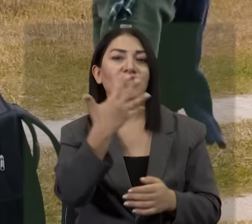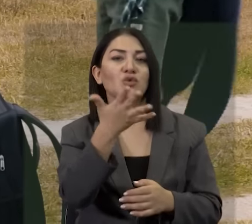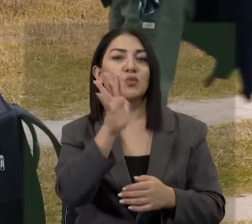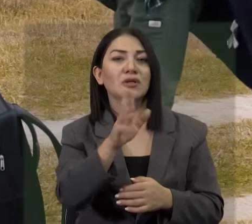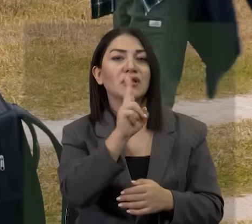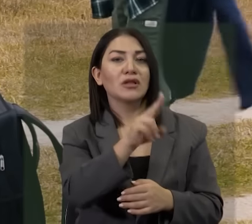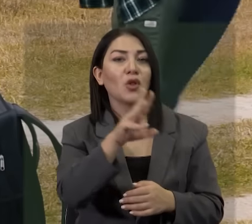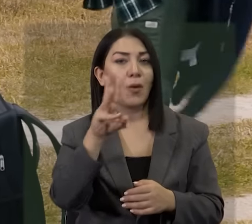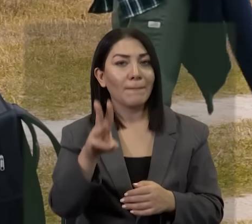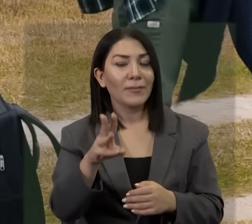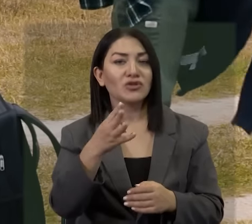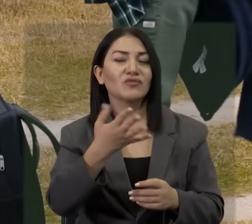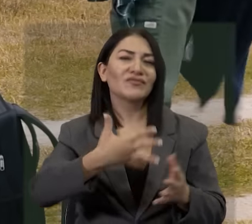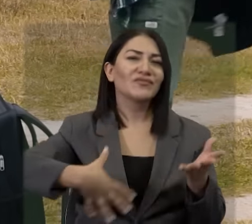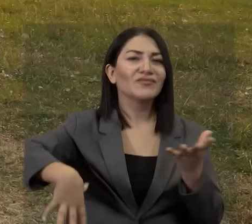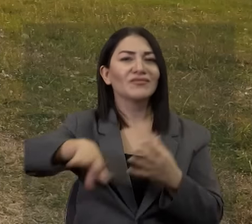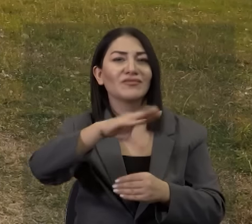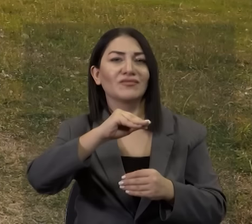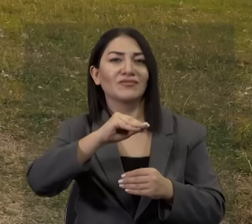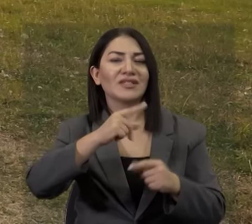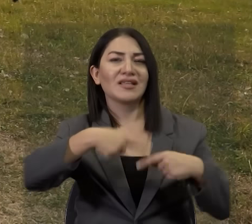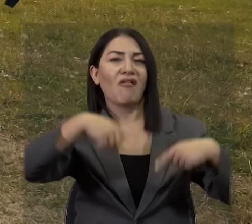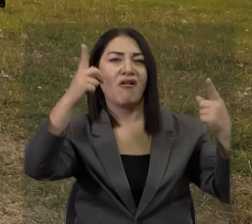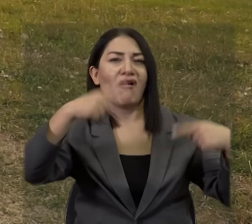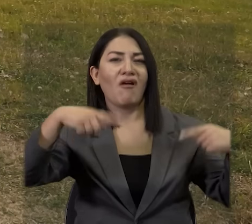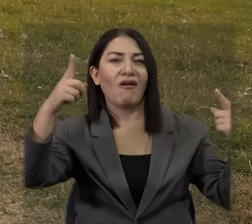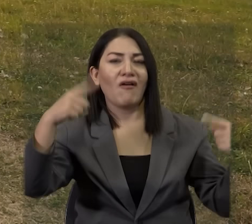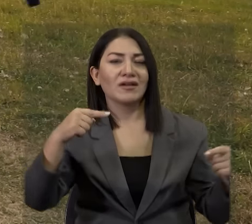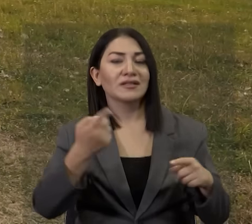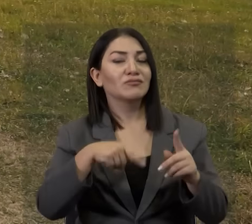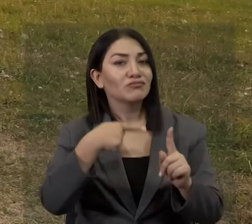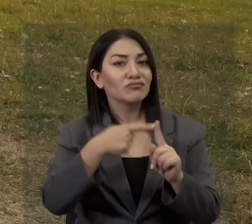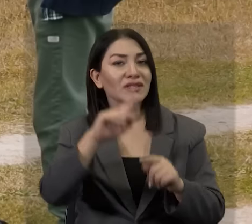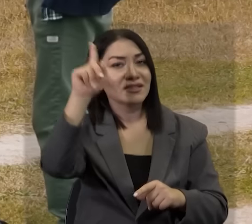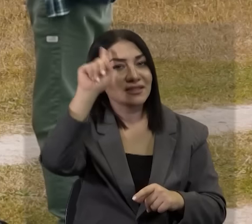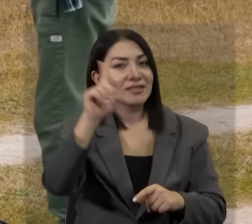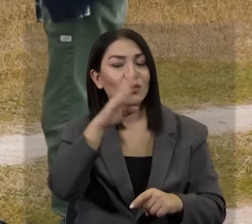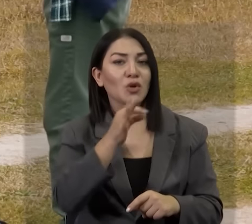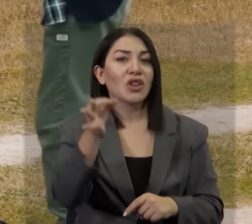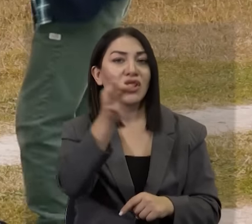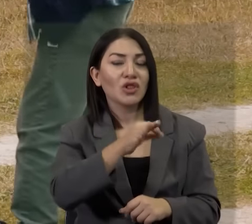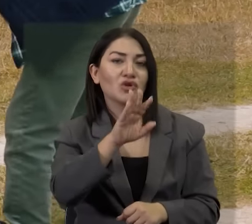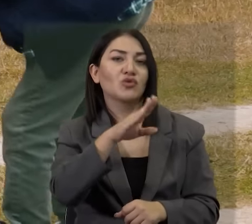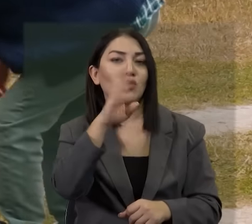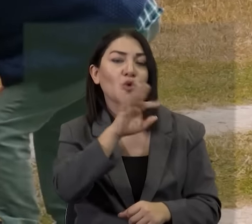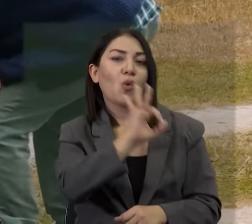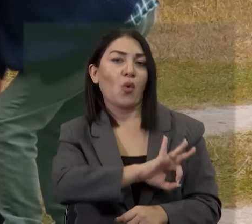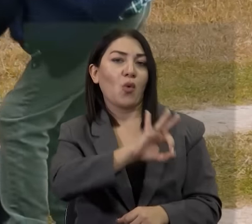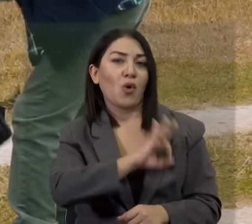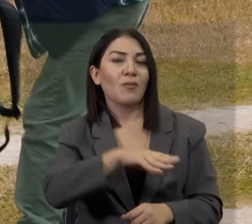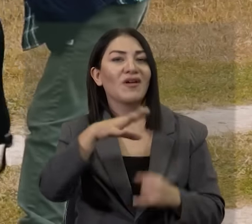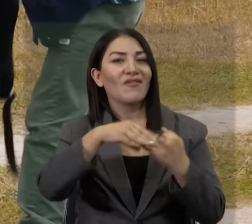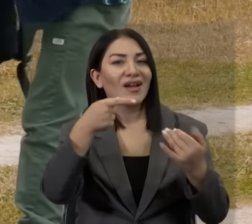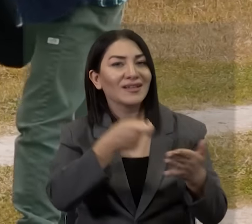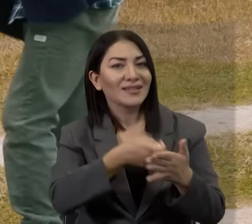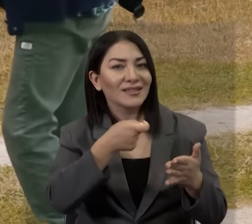լայնությունը ամենաշատը 55 կիլոմետր ու 4 կողմից շրջապատված է լեռներով։ Համել Սևանի ջուրը օգտագործում են ոռոգման